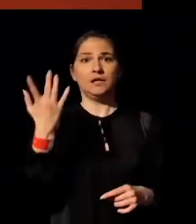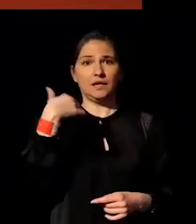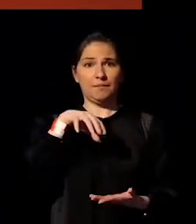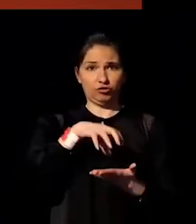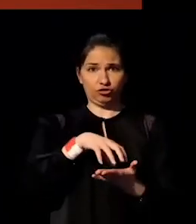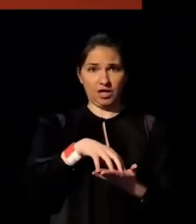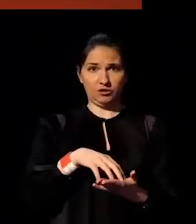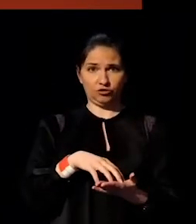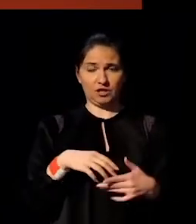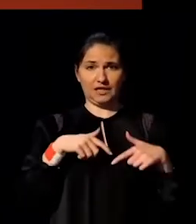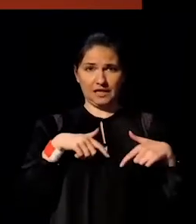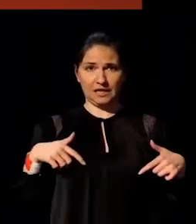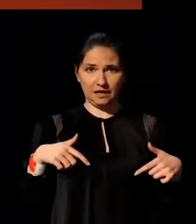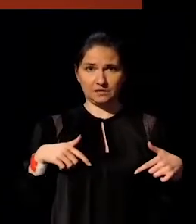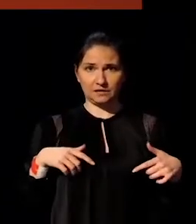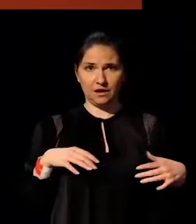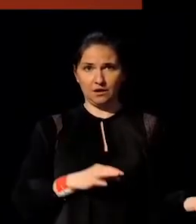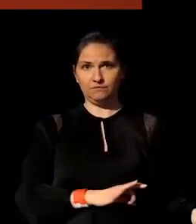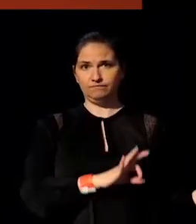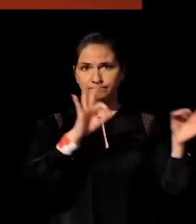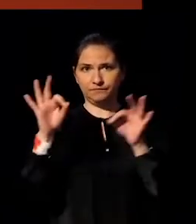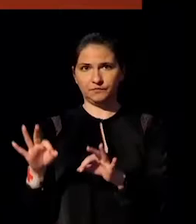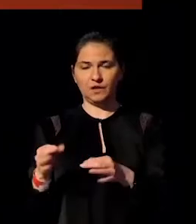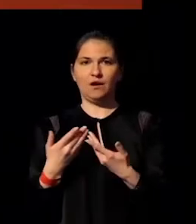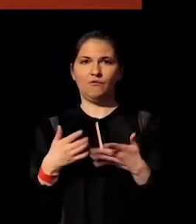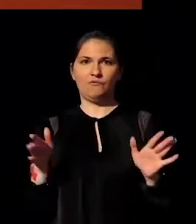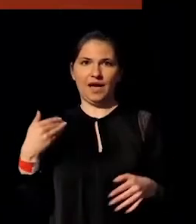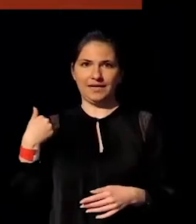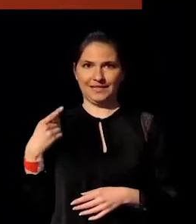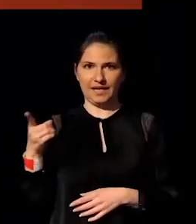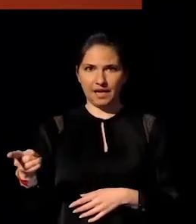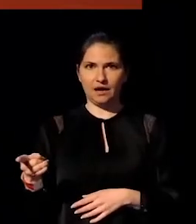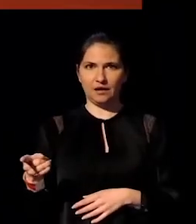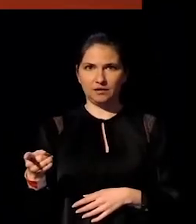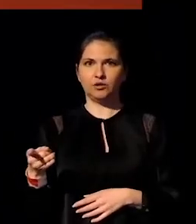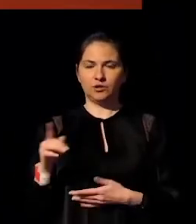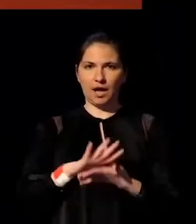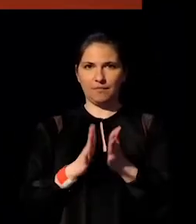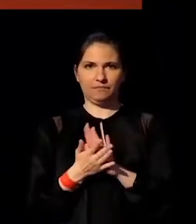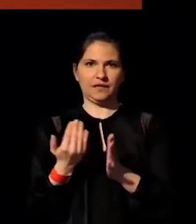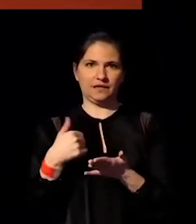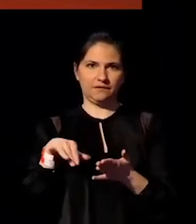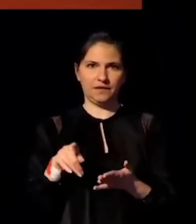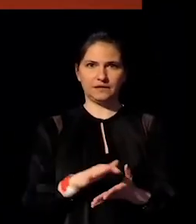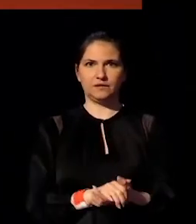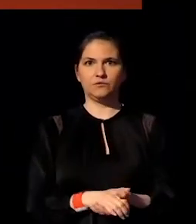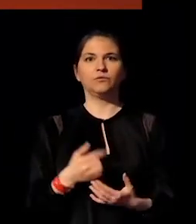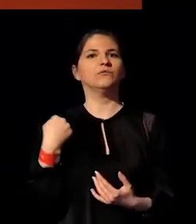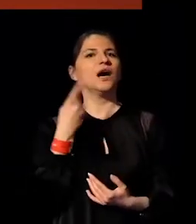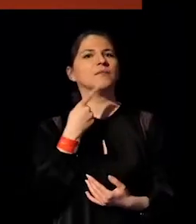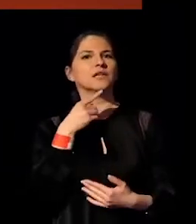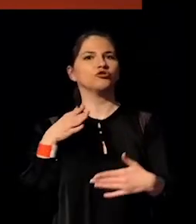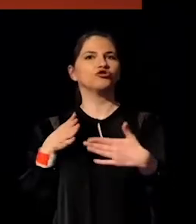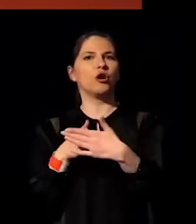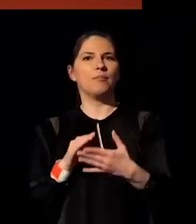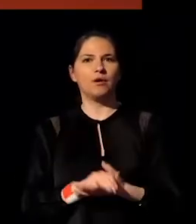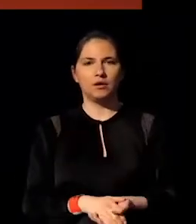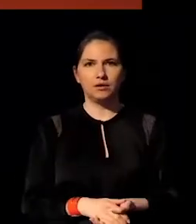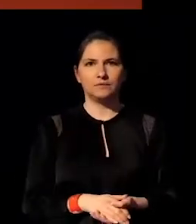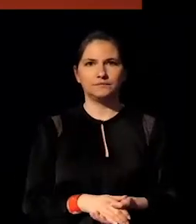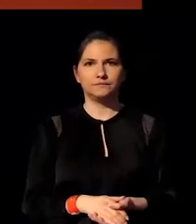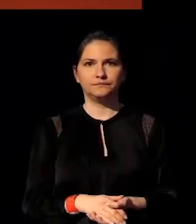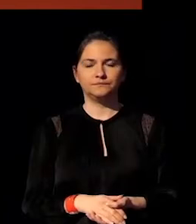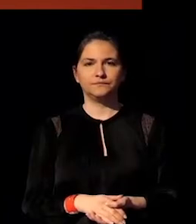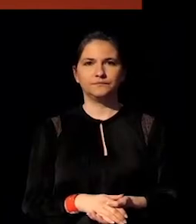an freie Träger und übrigens unter Mitwirkung von Bündnis 90 Die Grünen bereits ausgehandelt. Wir haben das gestoppt und das war nach den